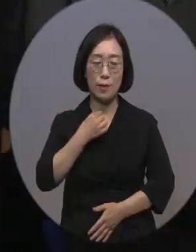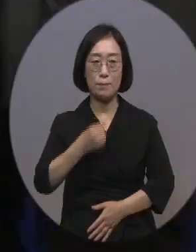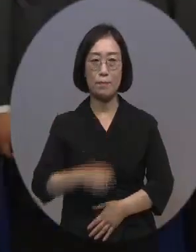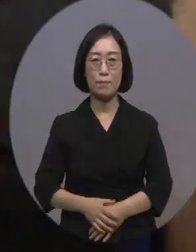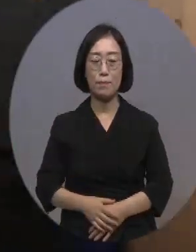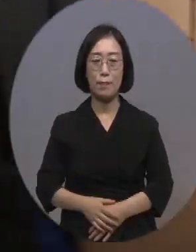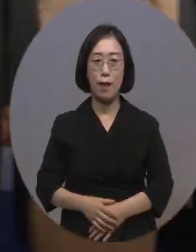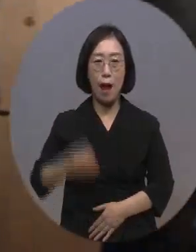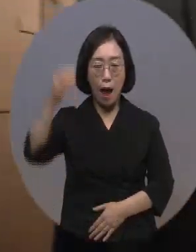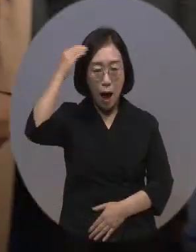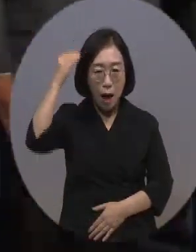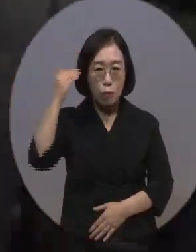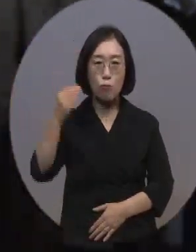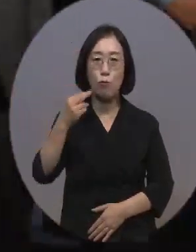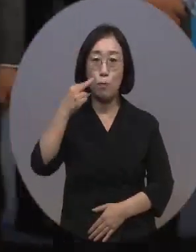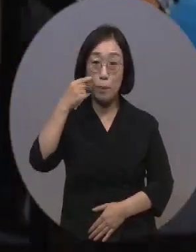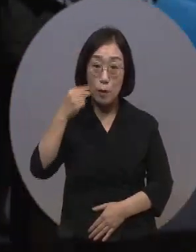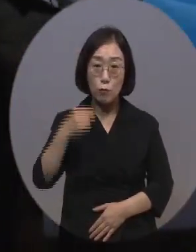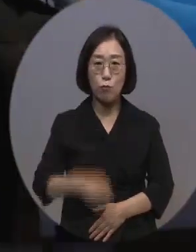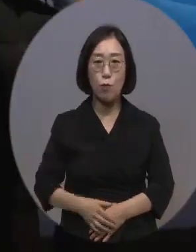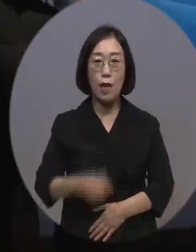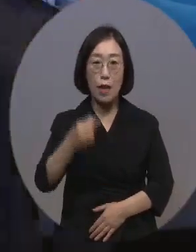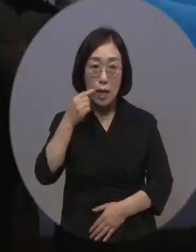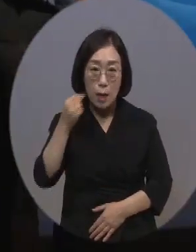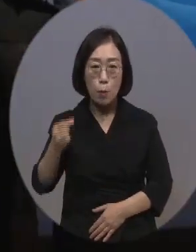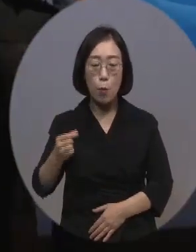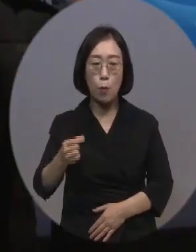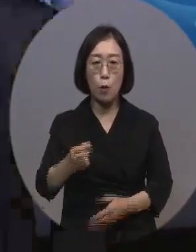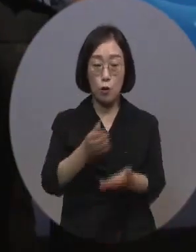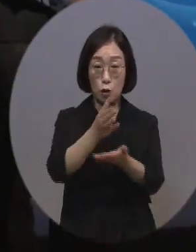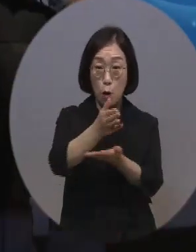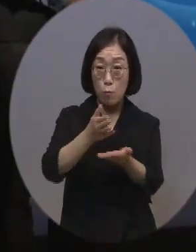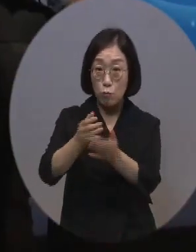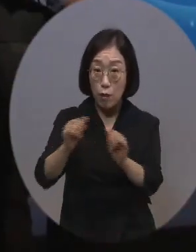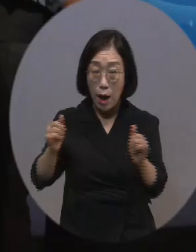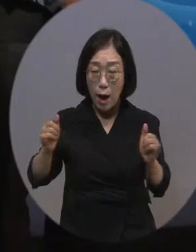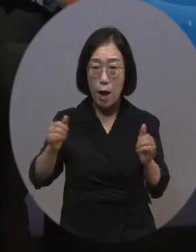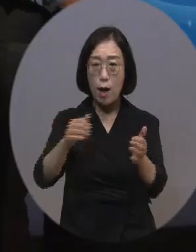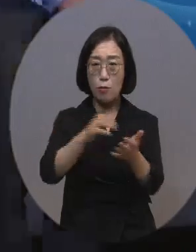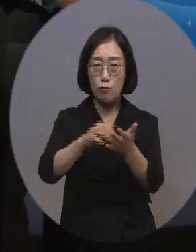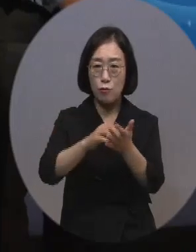포럼에는 한미일과 유럽 등 정부 관계자와 전문가 300여 명이 참석했는데요.